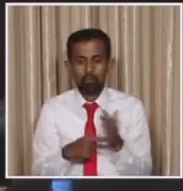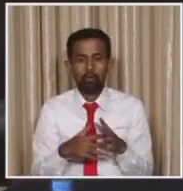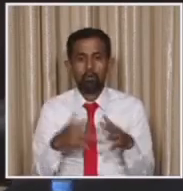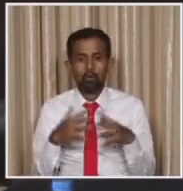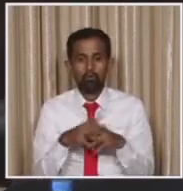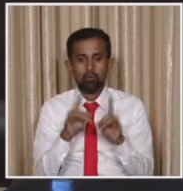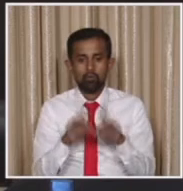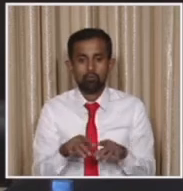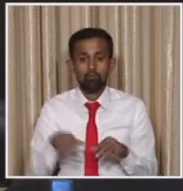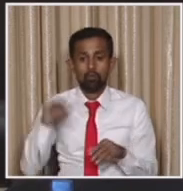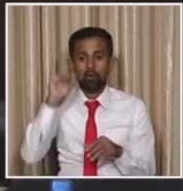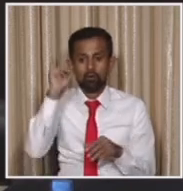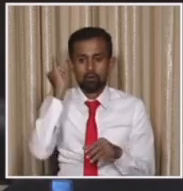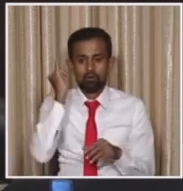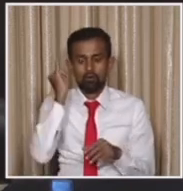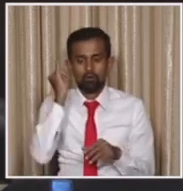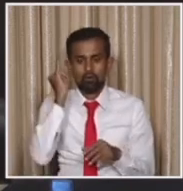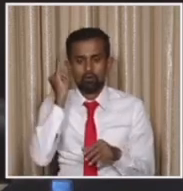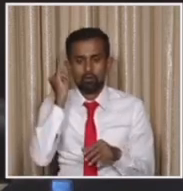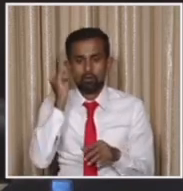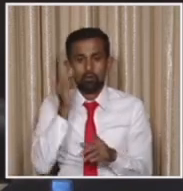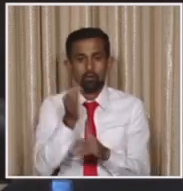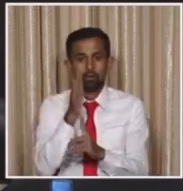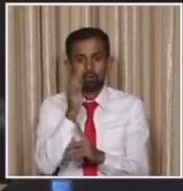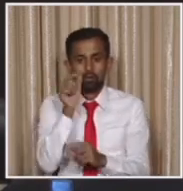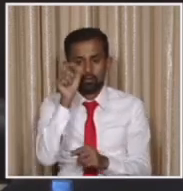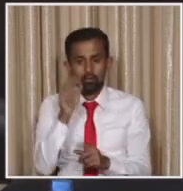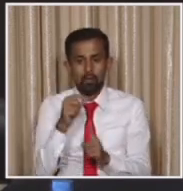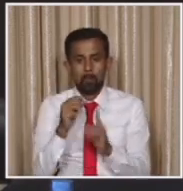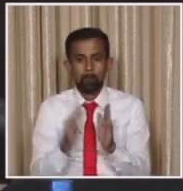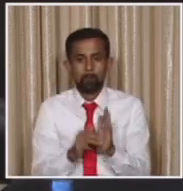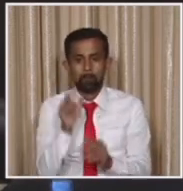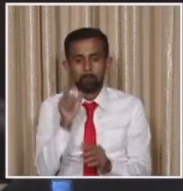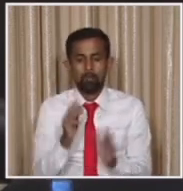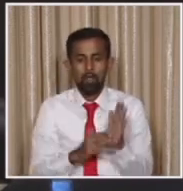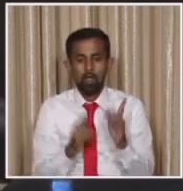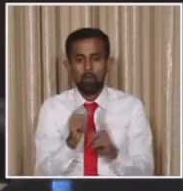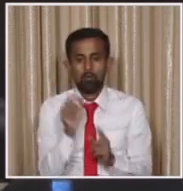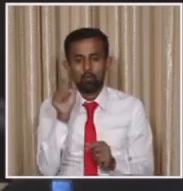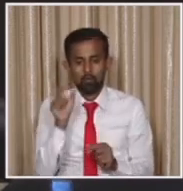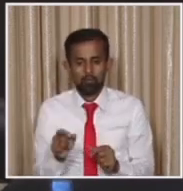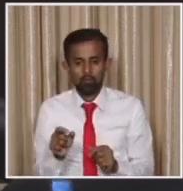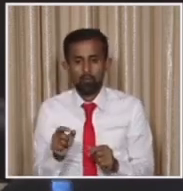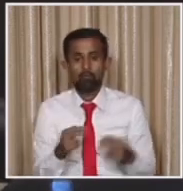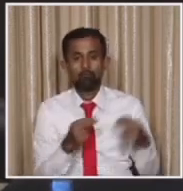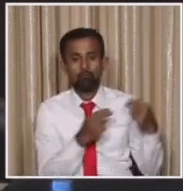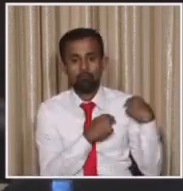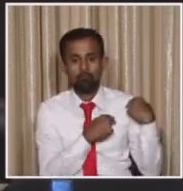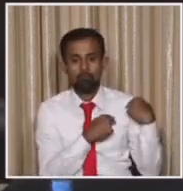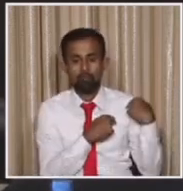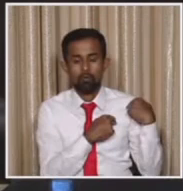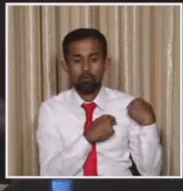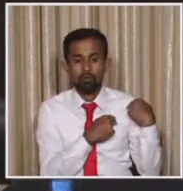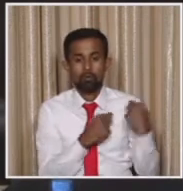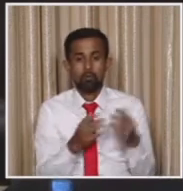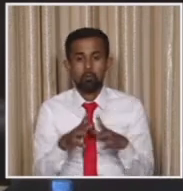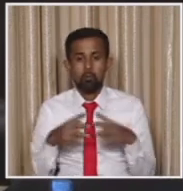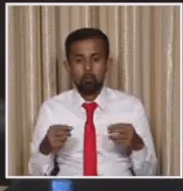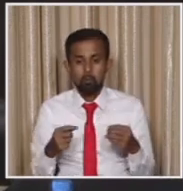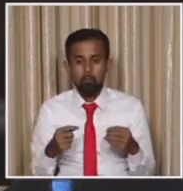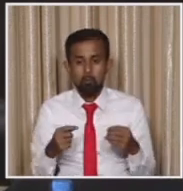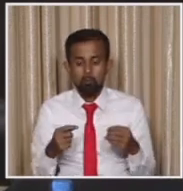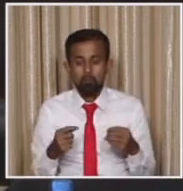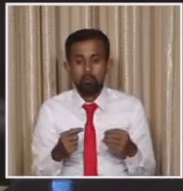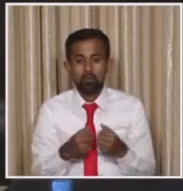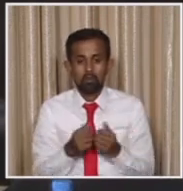අනුව ජ්‍යෙෂ්ඨ නිලධාරීන්, ඒ කියන්නේ ජනාධිපතිවරයා, අගමැතිවරයා, ඇමතිවරු වගකීම් වත්කම්